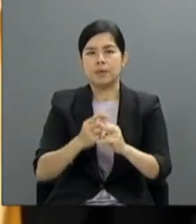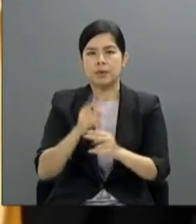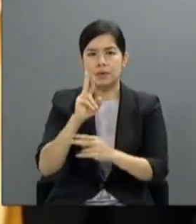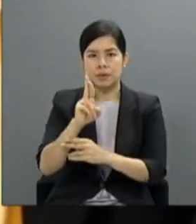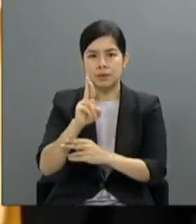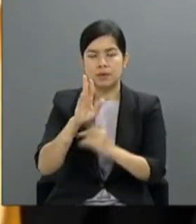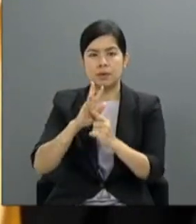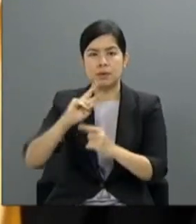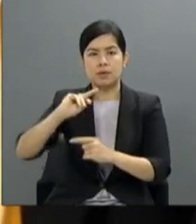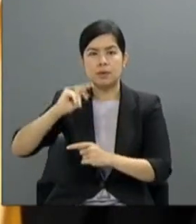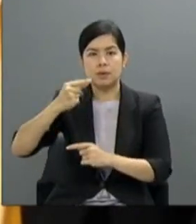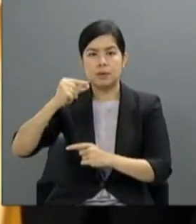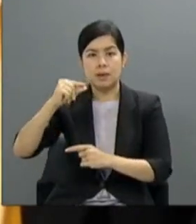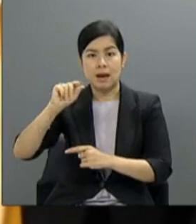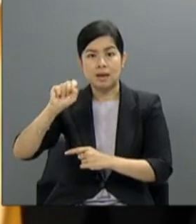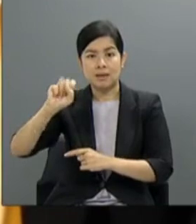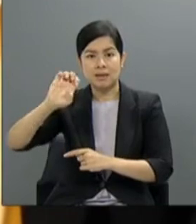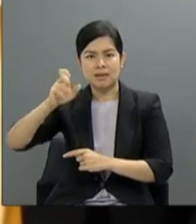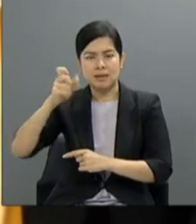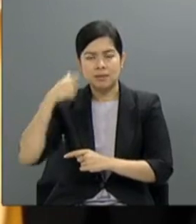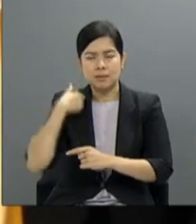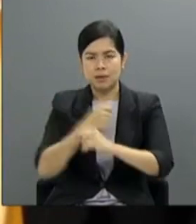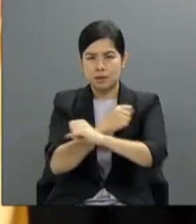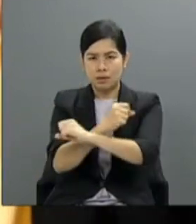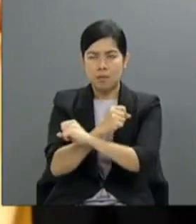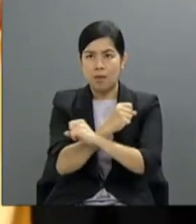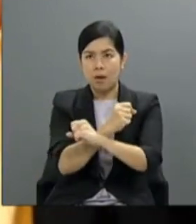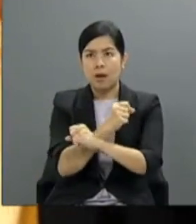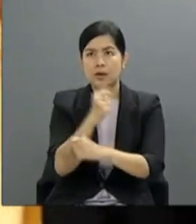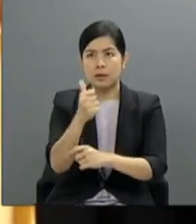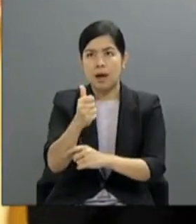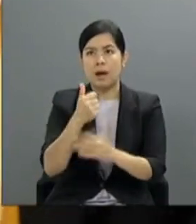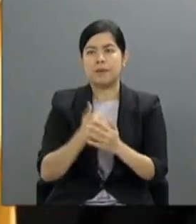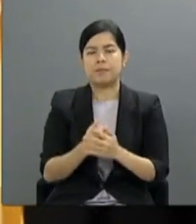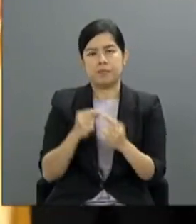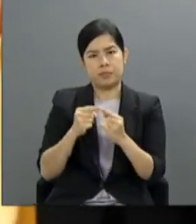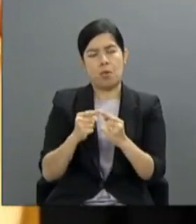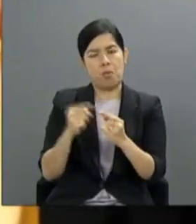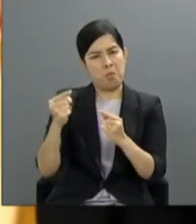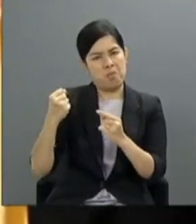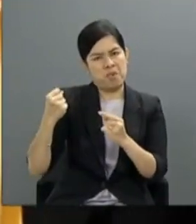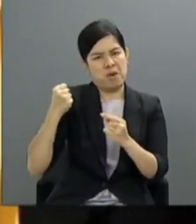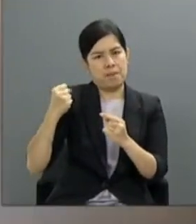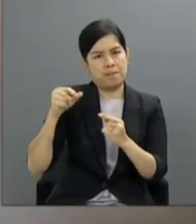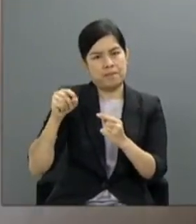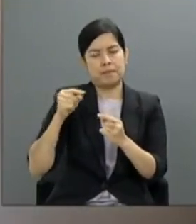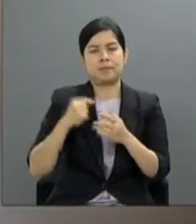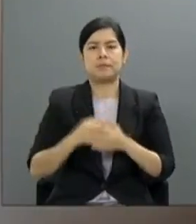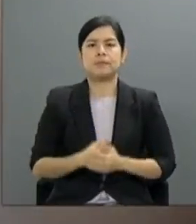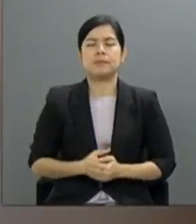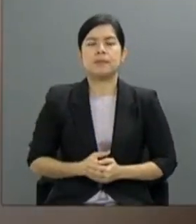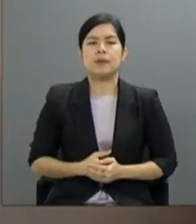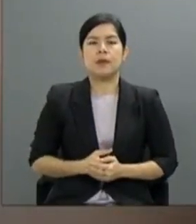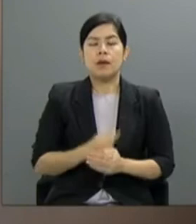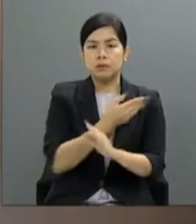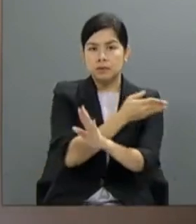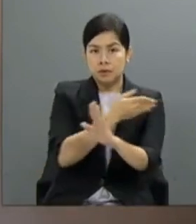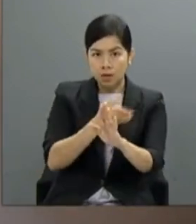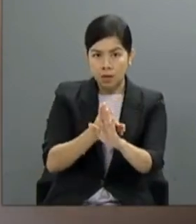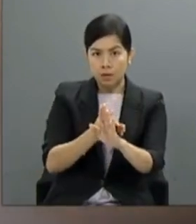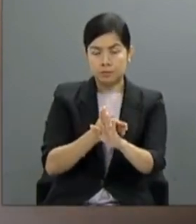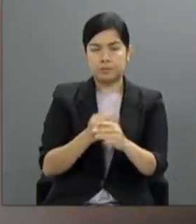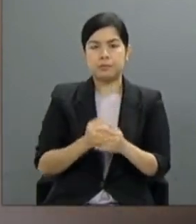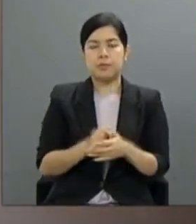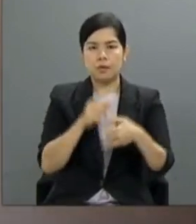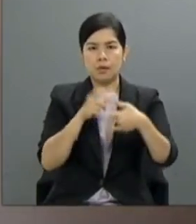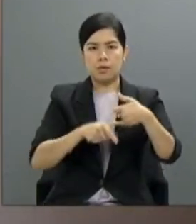ฆ่าเชื้อมันโดนมันก็แต่นี่มันแรงกว่าเพราะมันหวัดเยอะ ก่อนหน้านี้นักไวรัสวิทยาจ